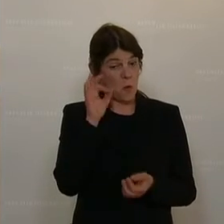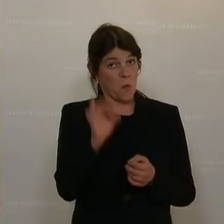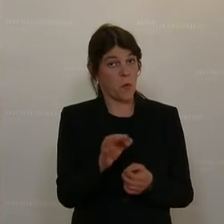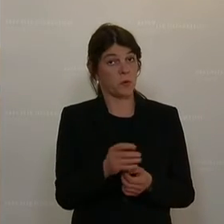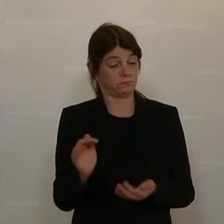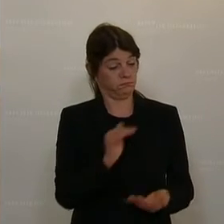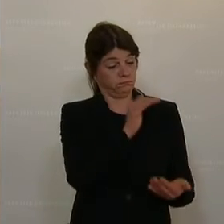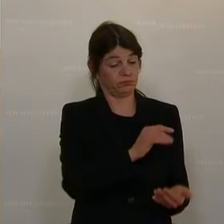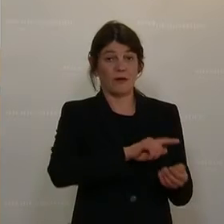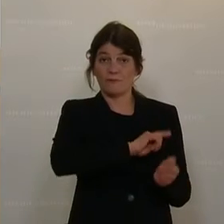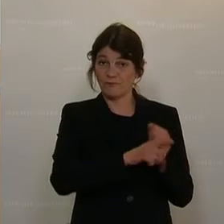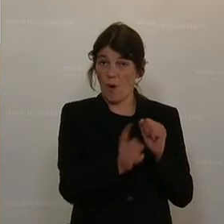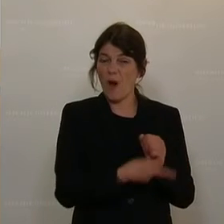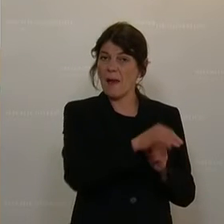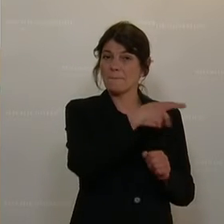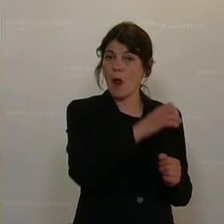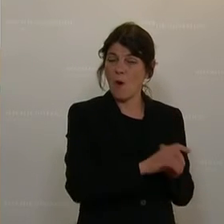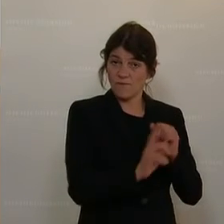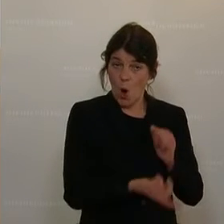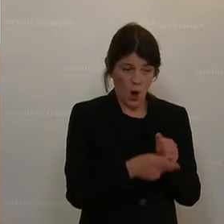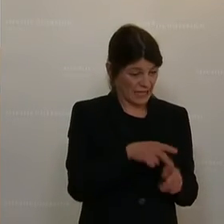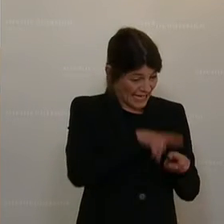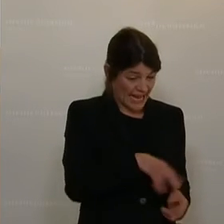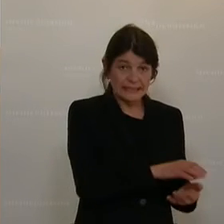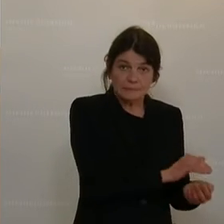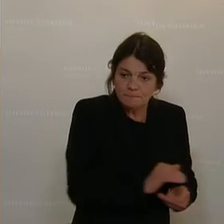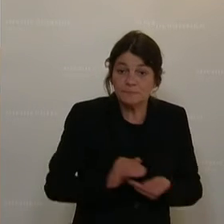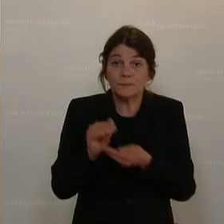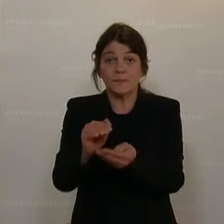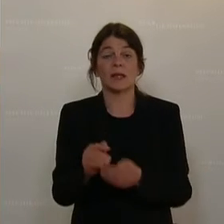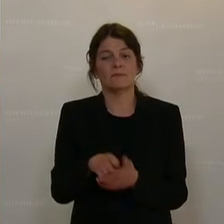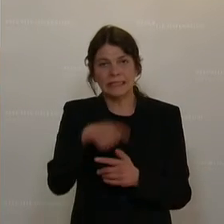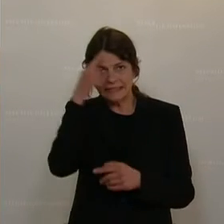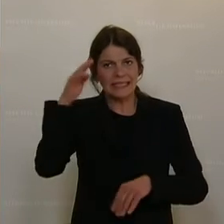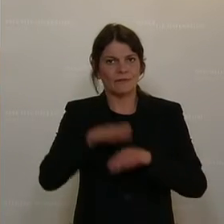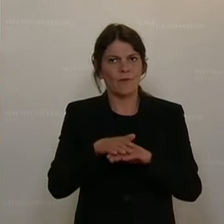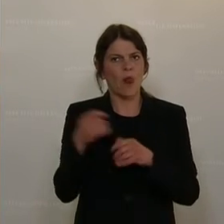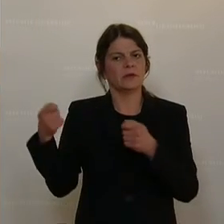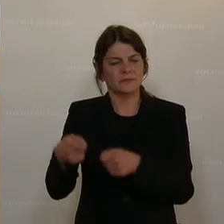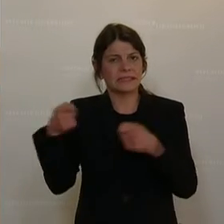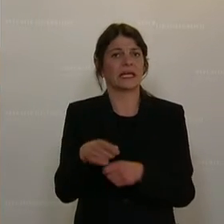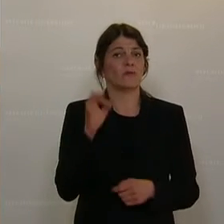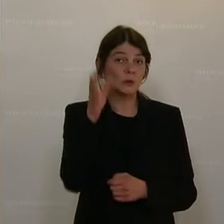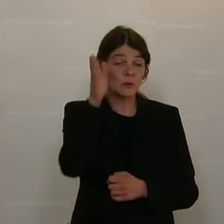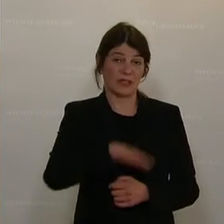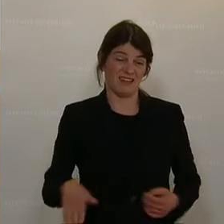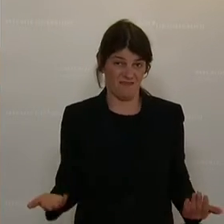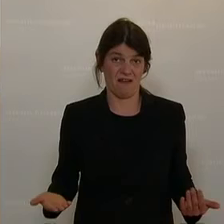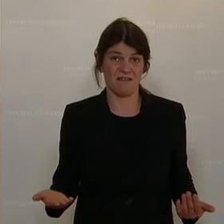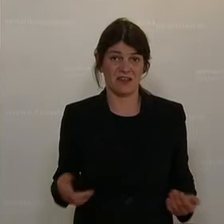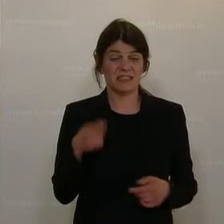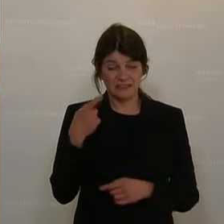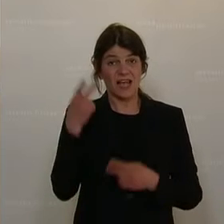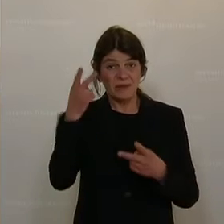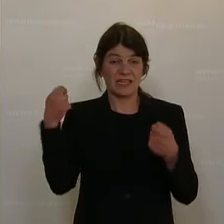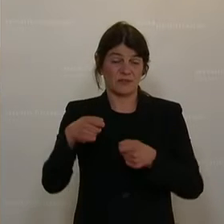dotierten MPO-Fonds her und investieren dieses Geld sinnvoll in die Zukunft unserer Kinder? Denn eine Investition in die